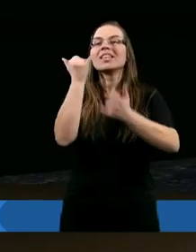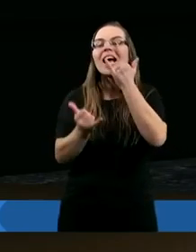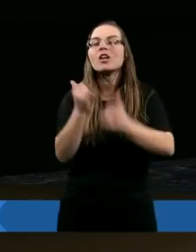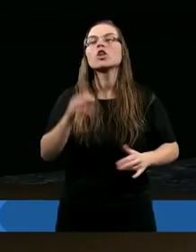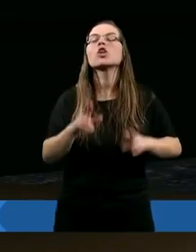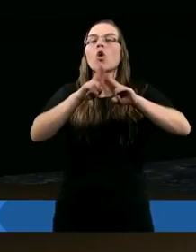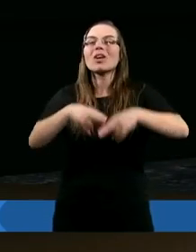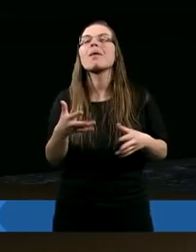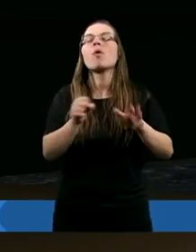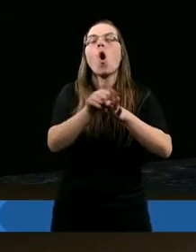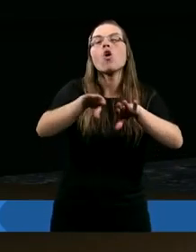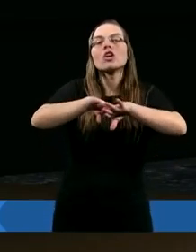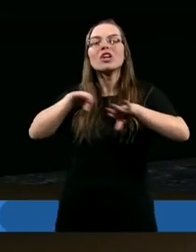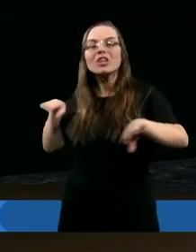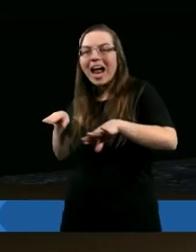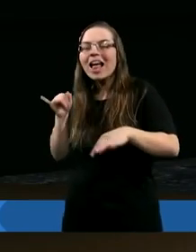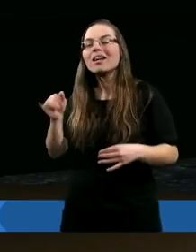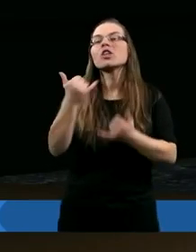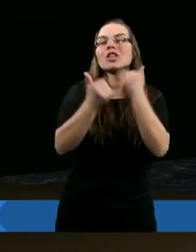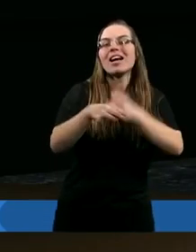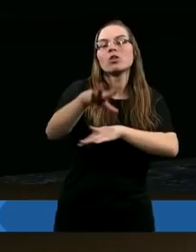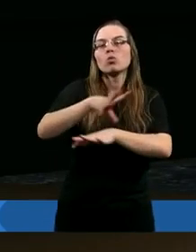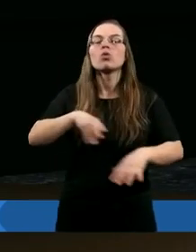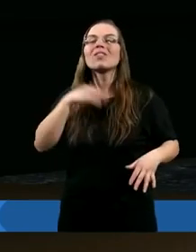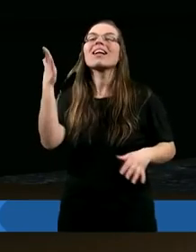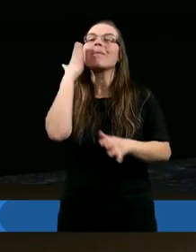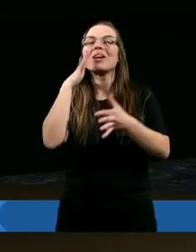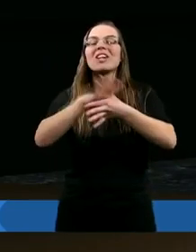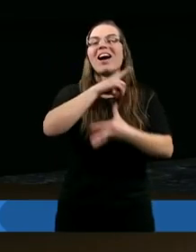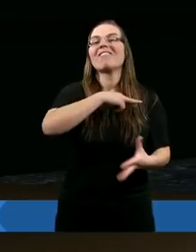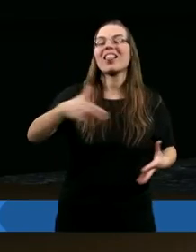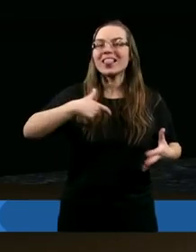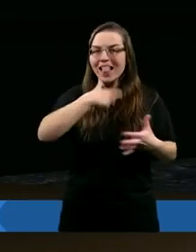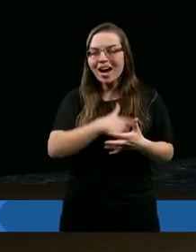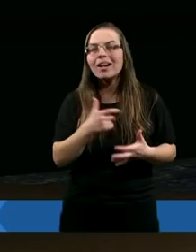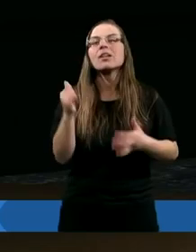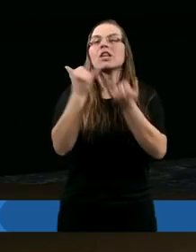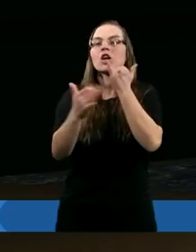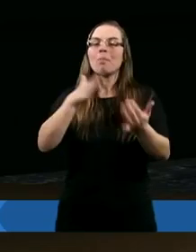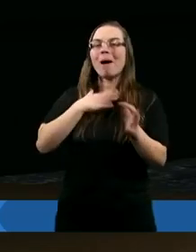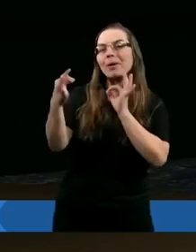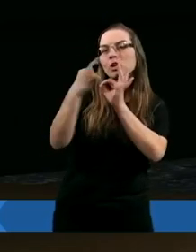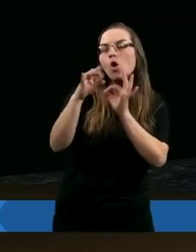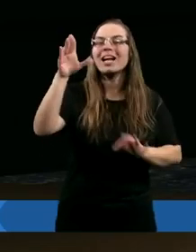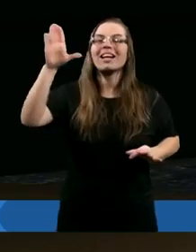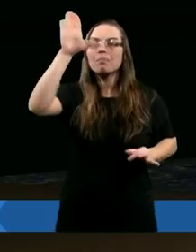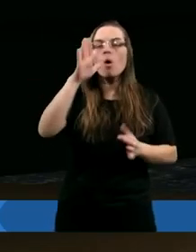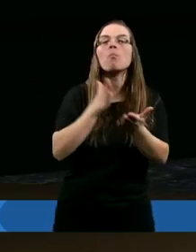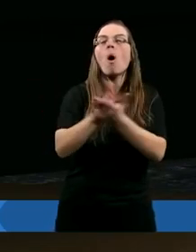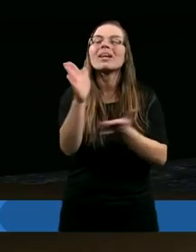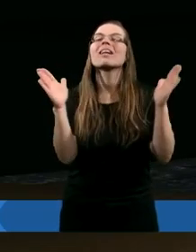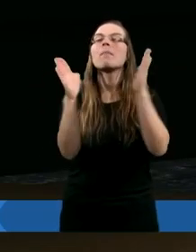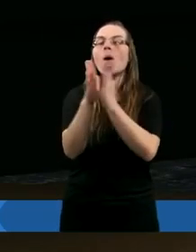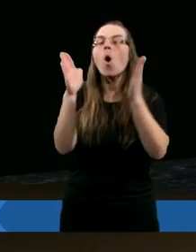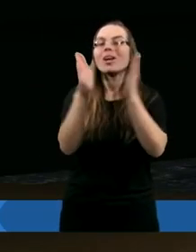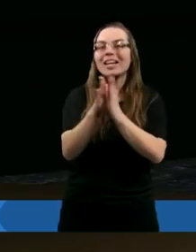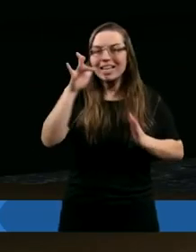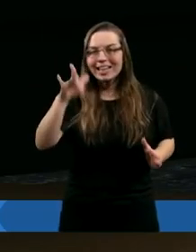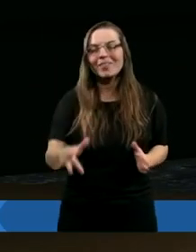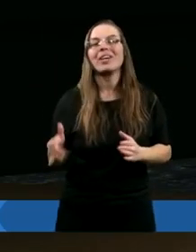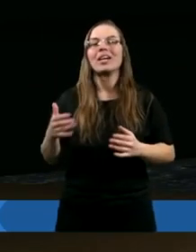zostaliśmy oddzieleni, jeśli Duch Święty mieszka w nas, mamy kontakt z Bogiem, poprzez modlitwę,